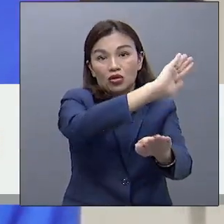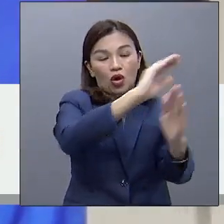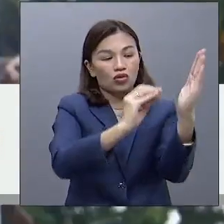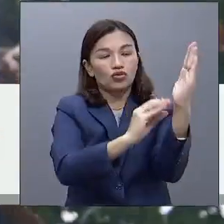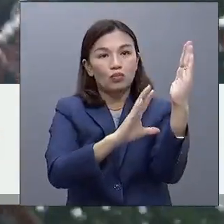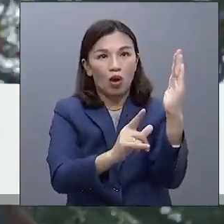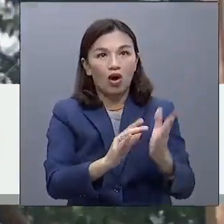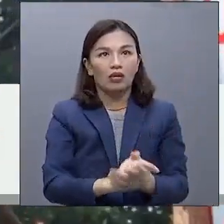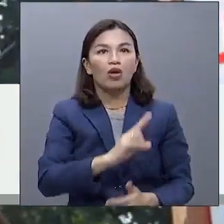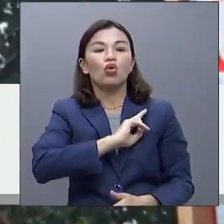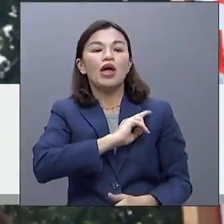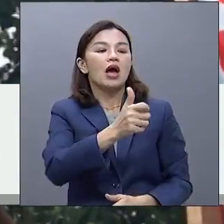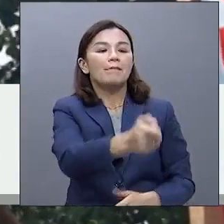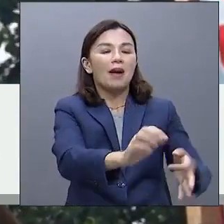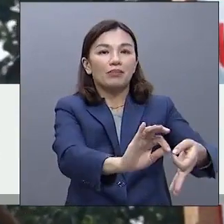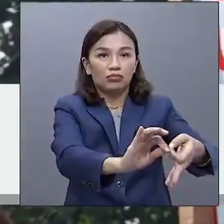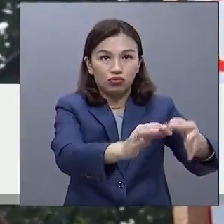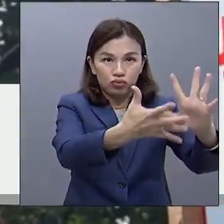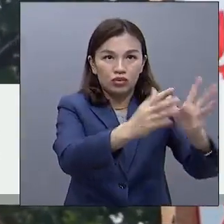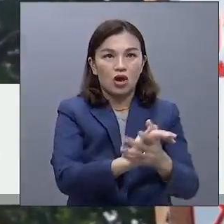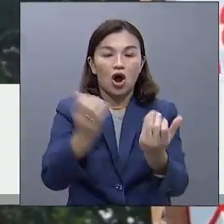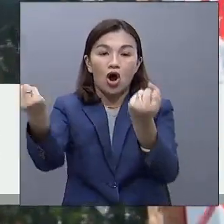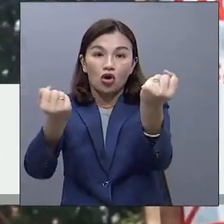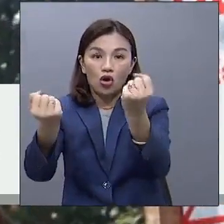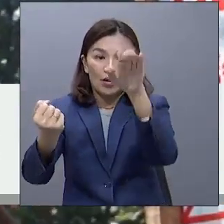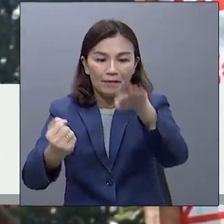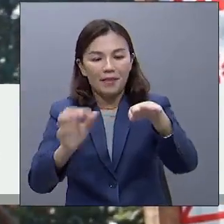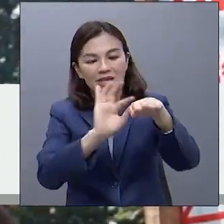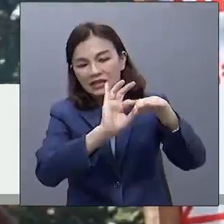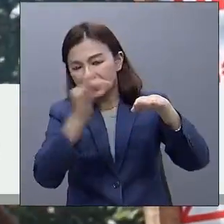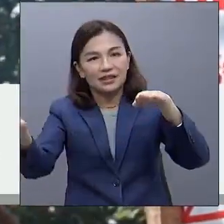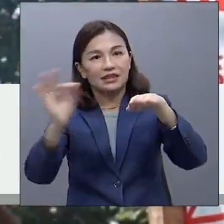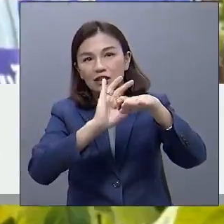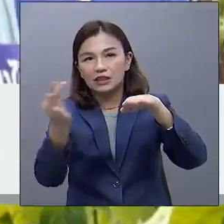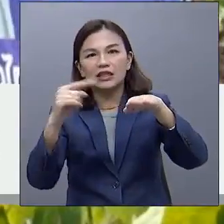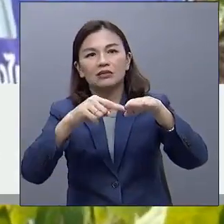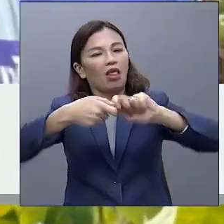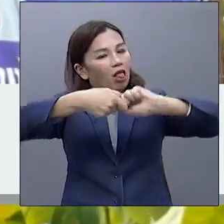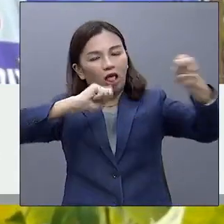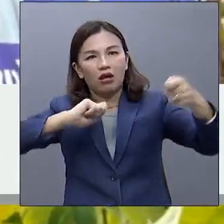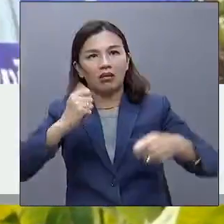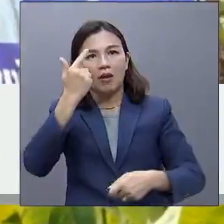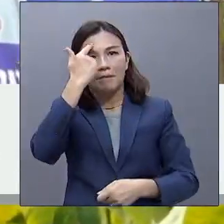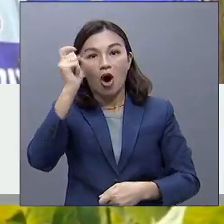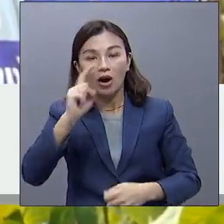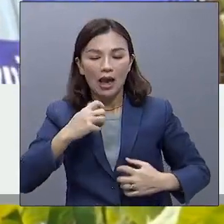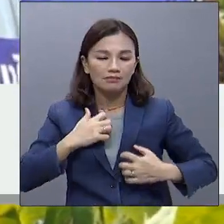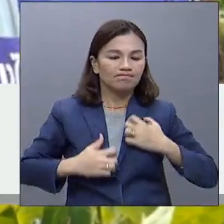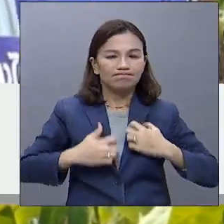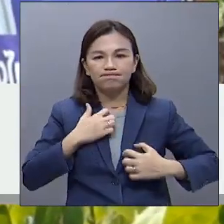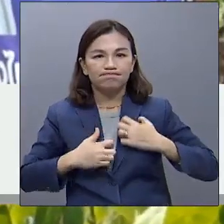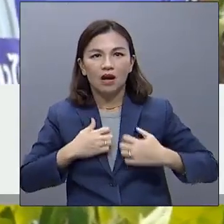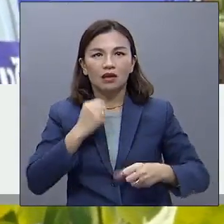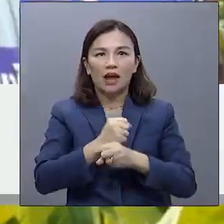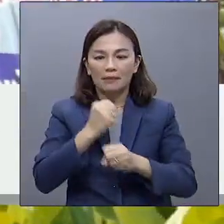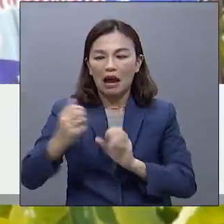แล้วก็ยังไปฉีกป้ายที่ติดตั้งกับรถหาเสียงอีก2ป้ายด้วยนะคะเขาบอกว่าที่ทำไปเพราะอึดอัดใจในการทำงานกับ